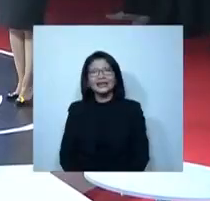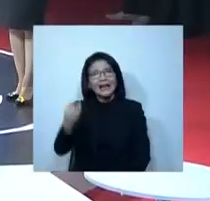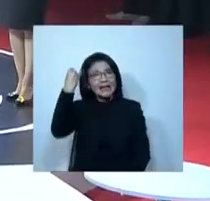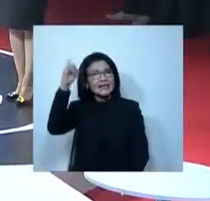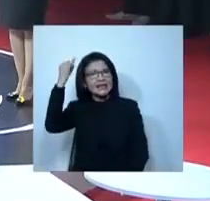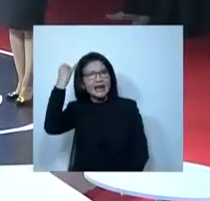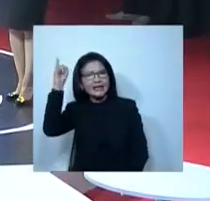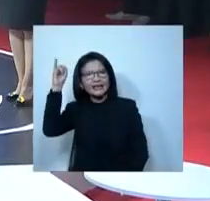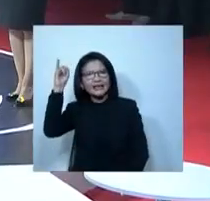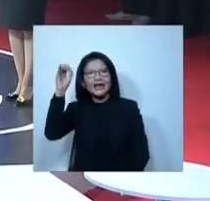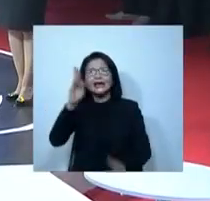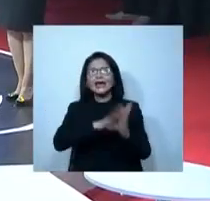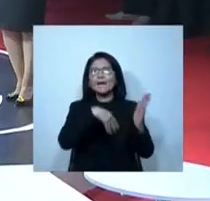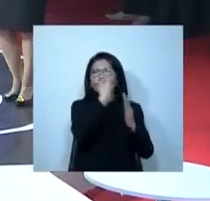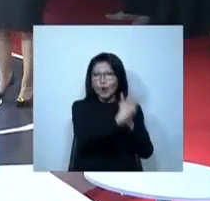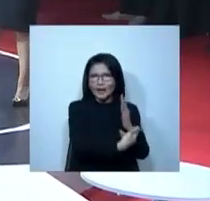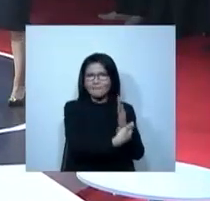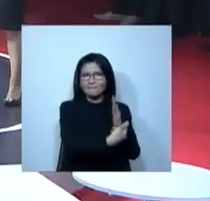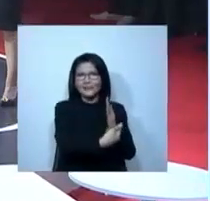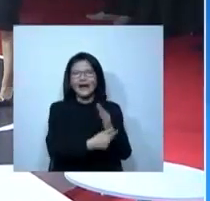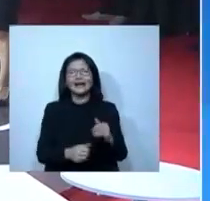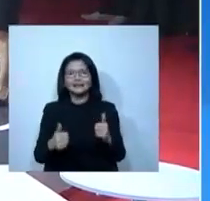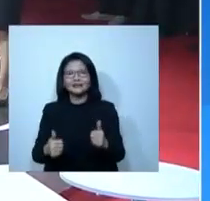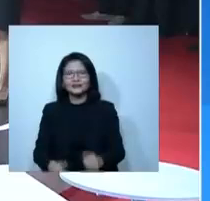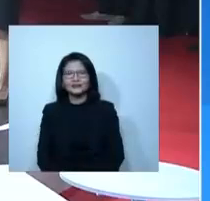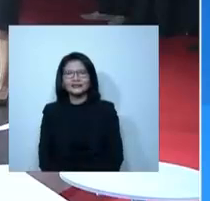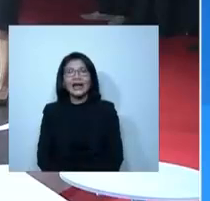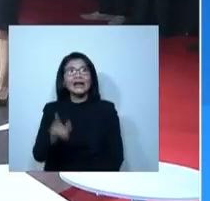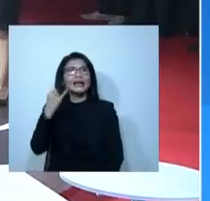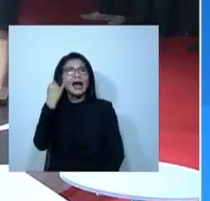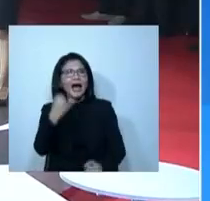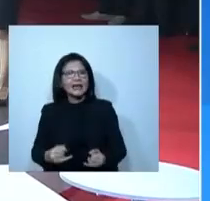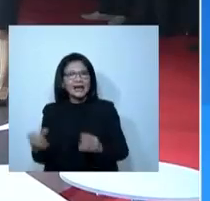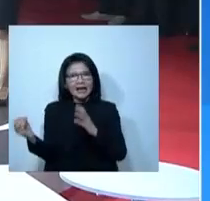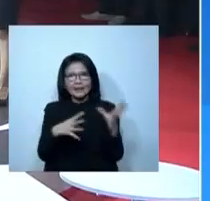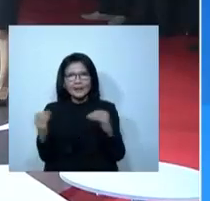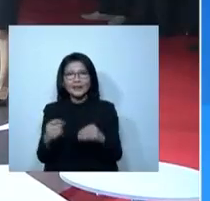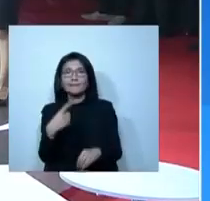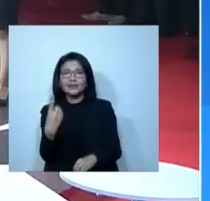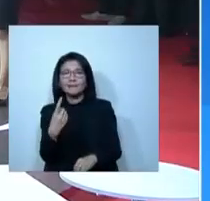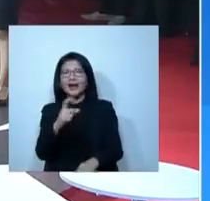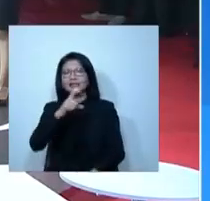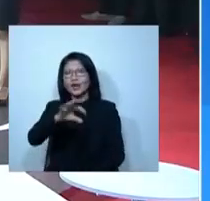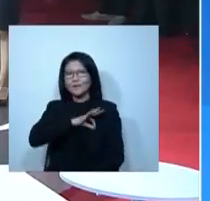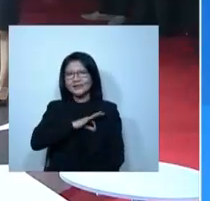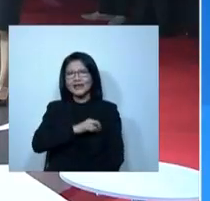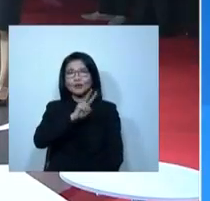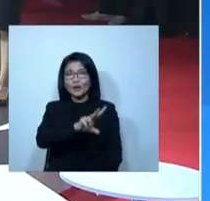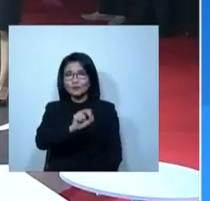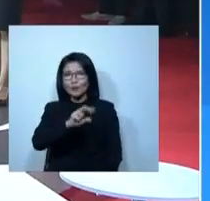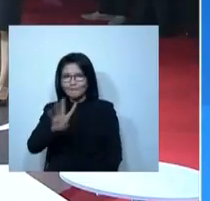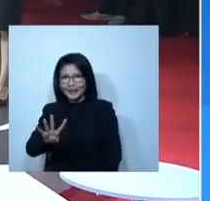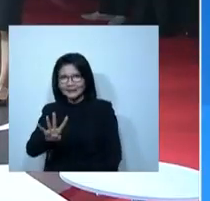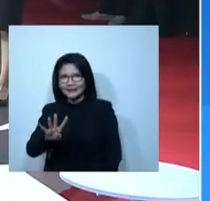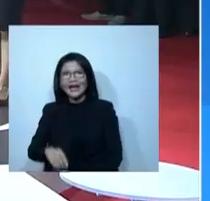depannya. Baik, menurut Anda Eva, sudahkah semuanya menjawab isinya, tidak hanya kulit